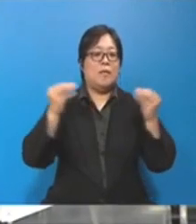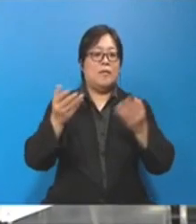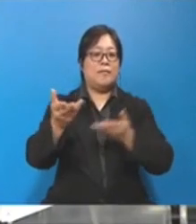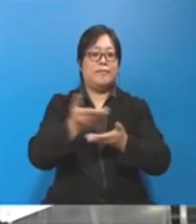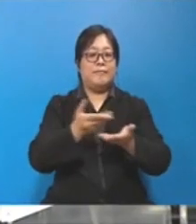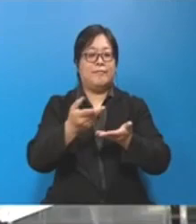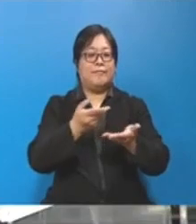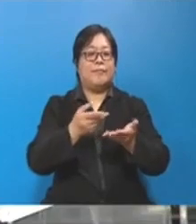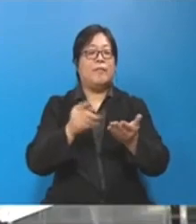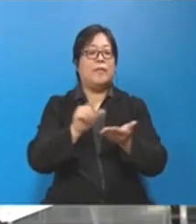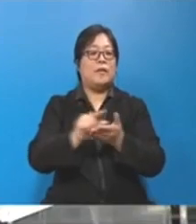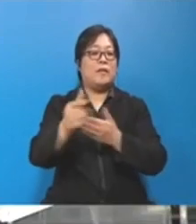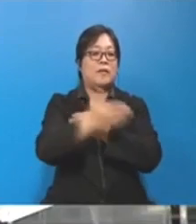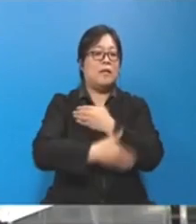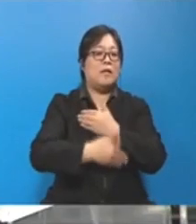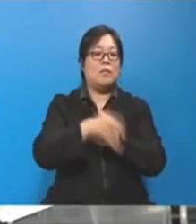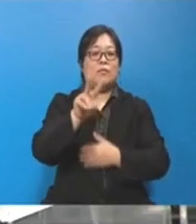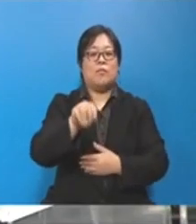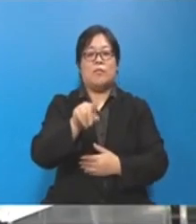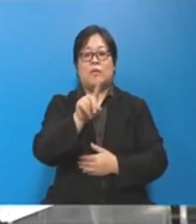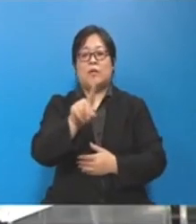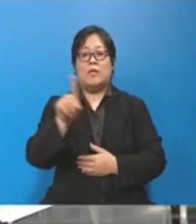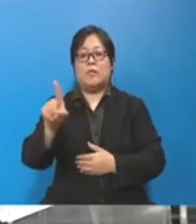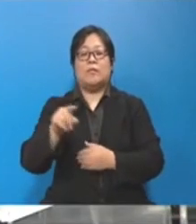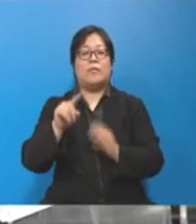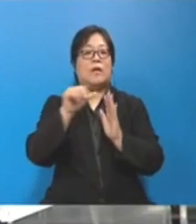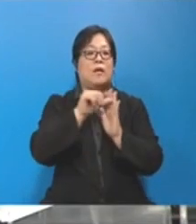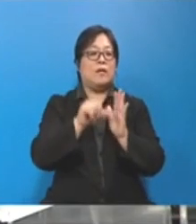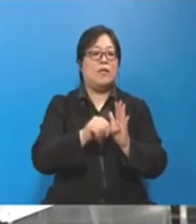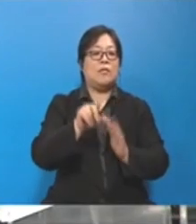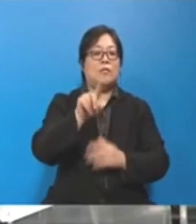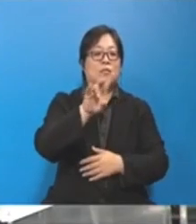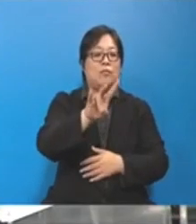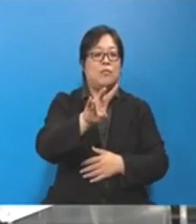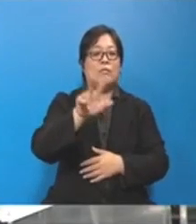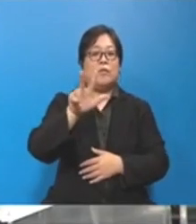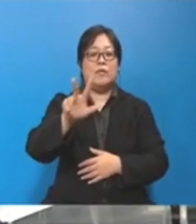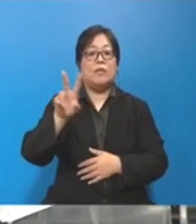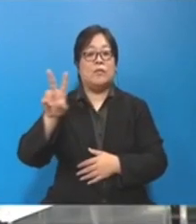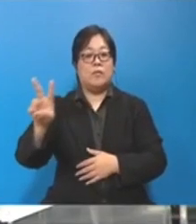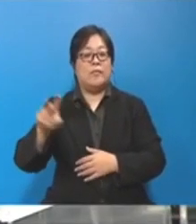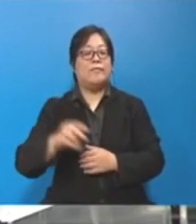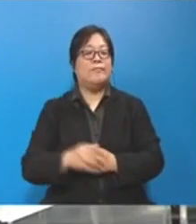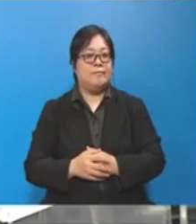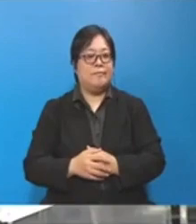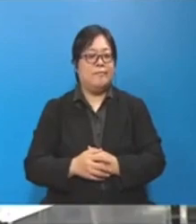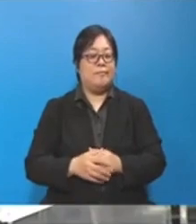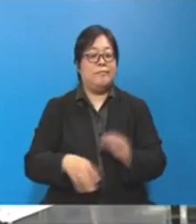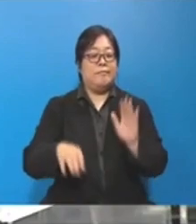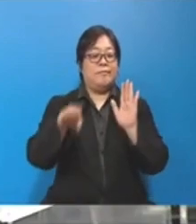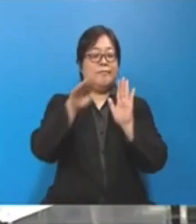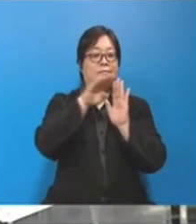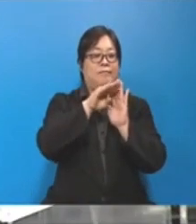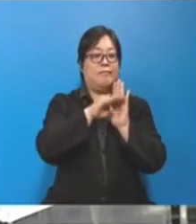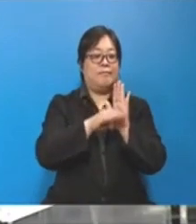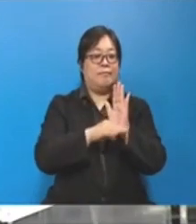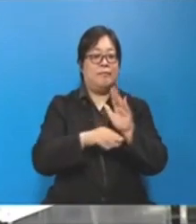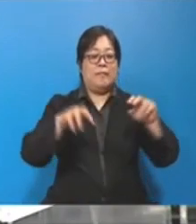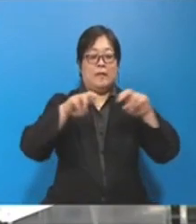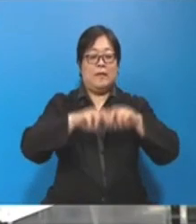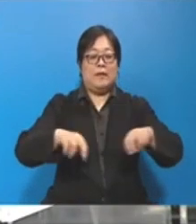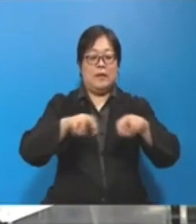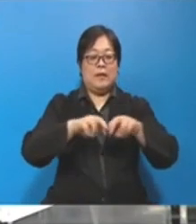perundingan gaji negara 2011 yaitu Ata 732 gimana membutuhkan kajian